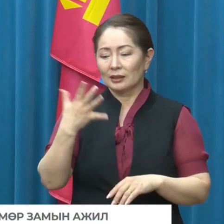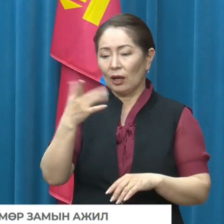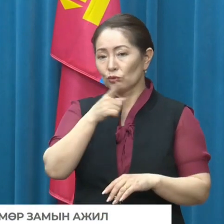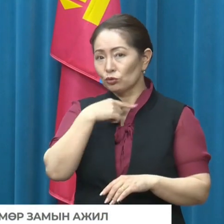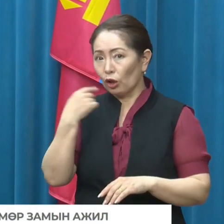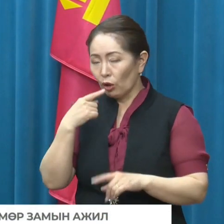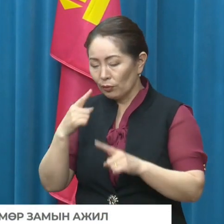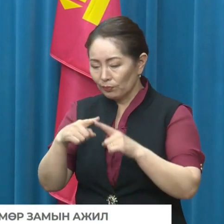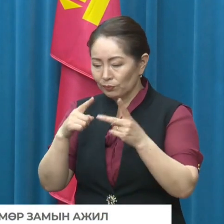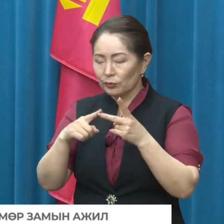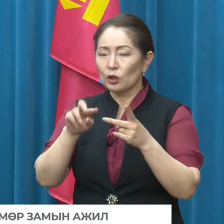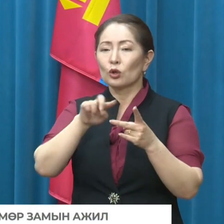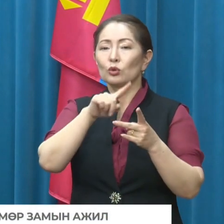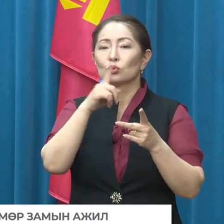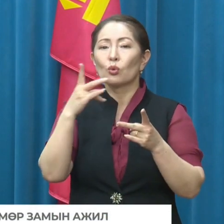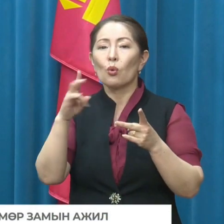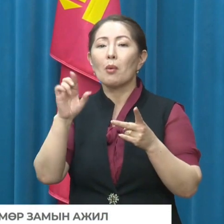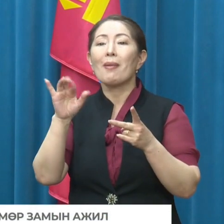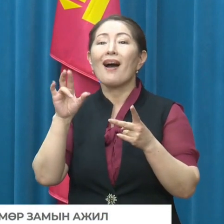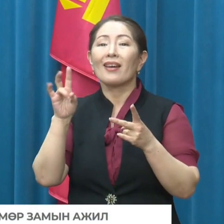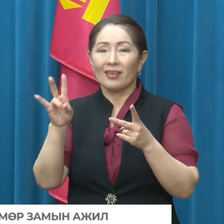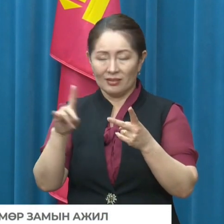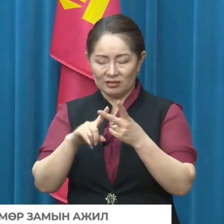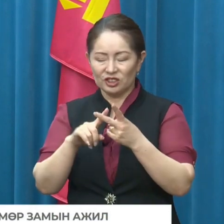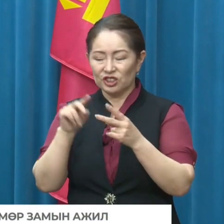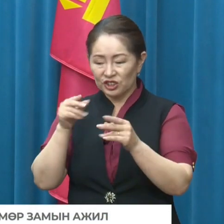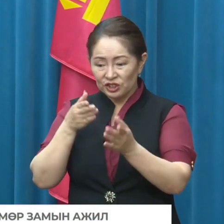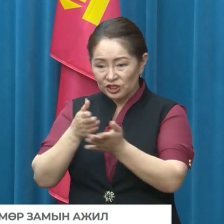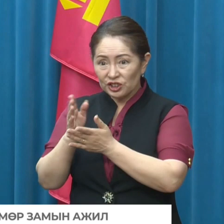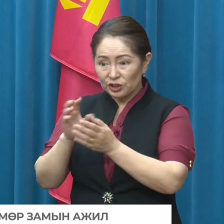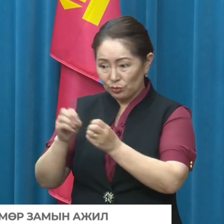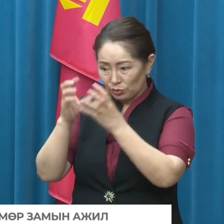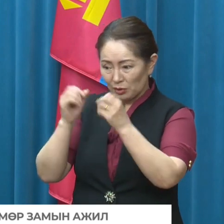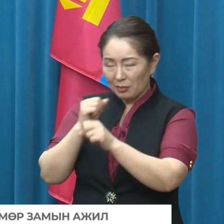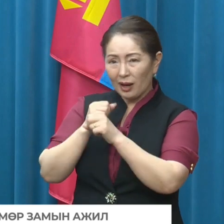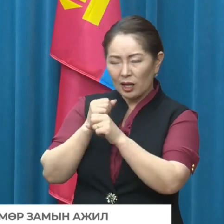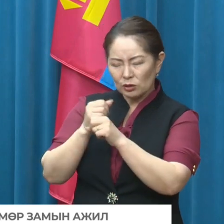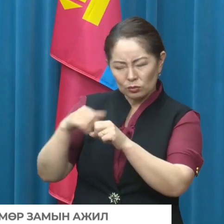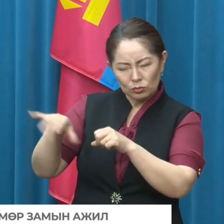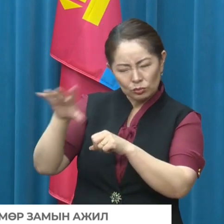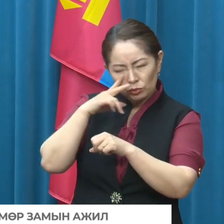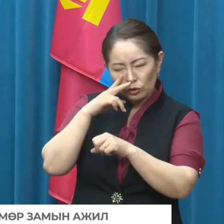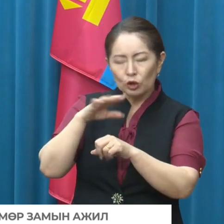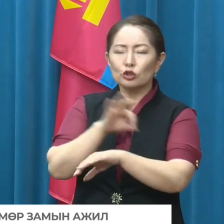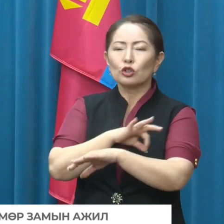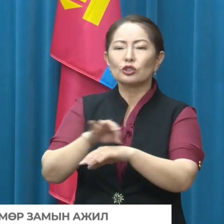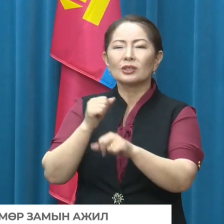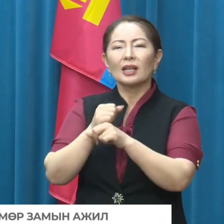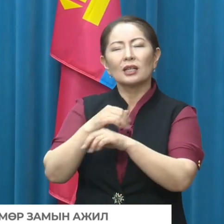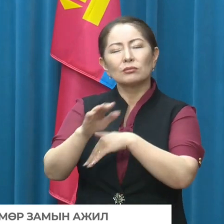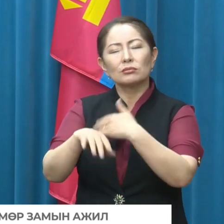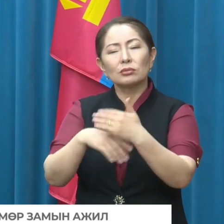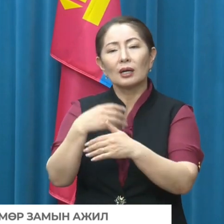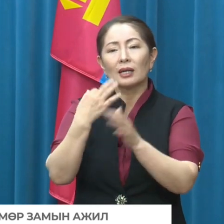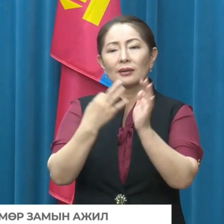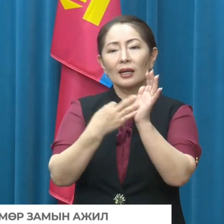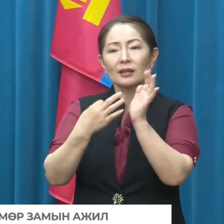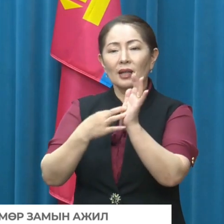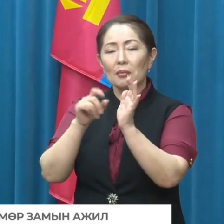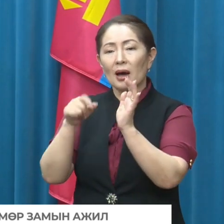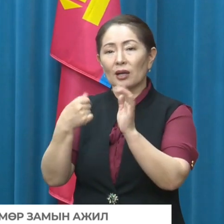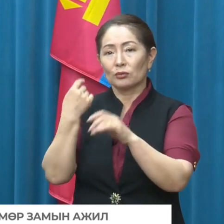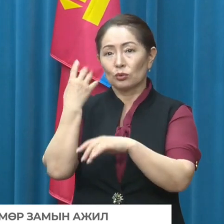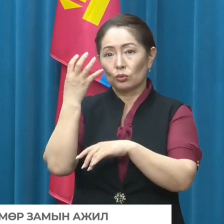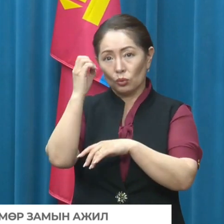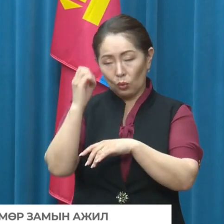чиглэлийн төмөр замын бүтээн байгуулалтын ажил өнөөдрийн байдлаар нийт дүнгээр төслийн ажил 88.4%